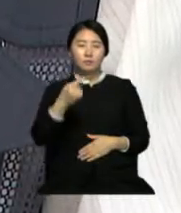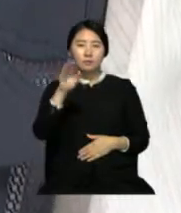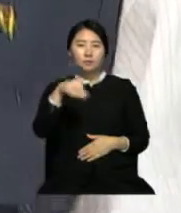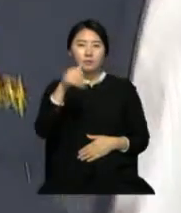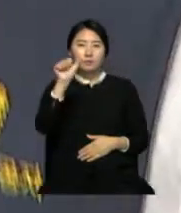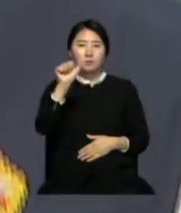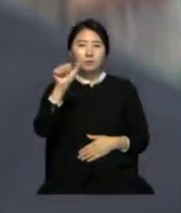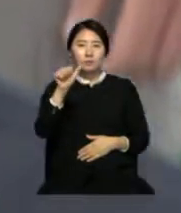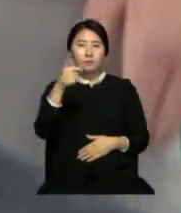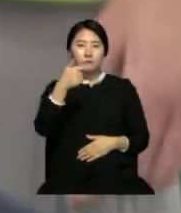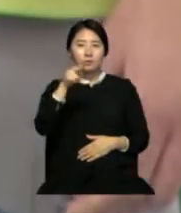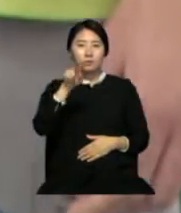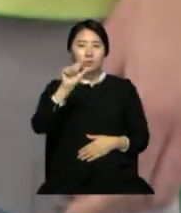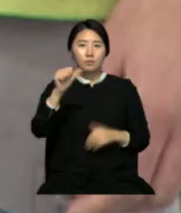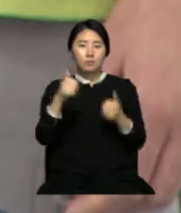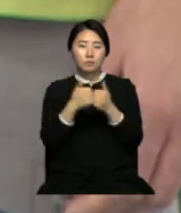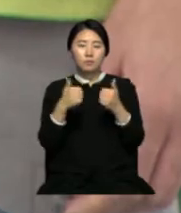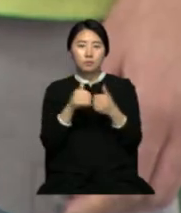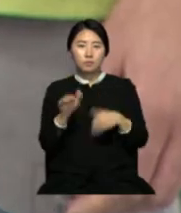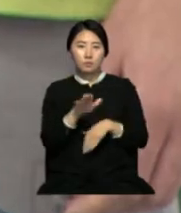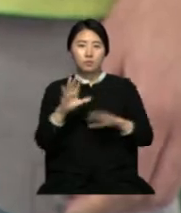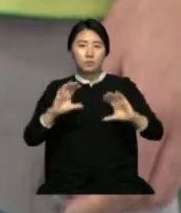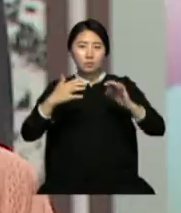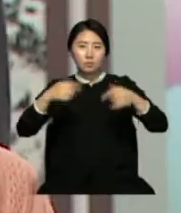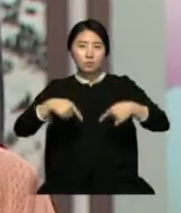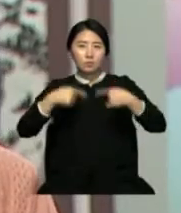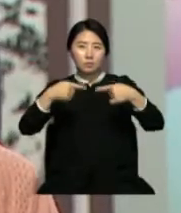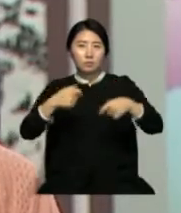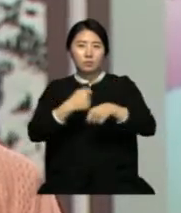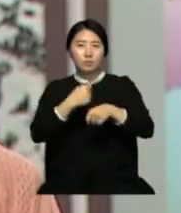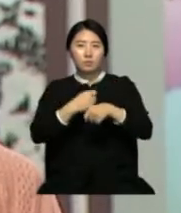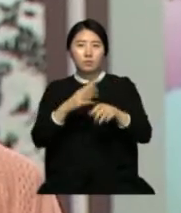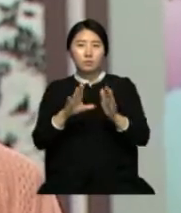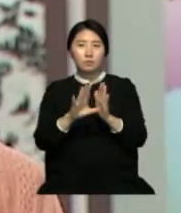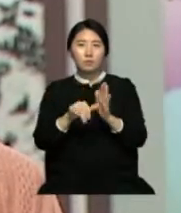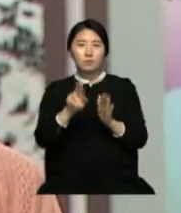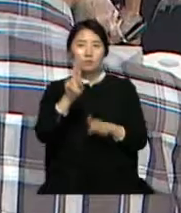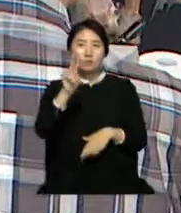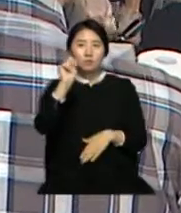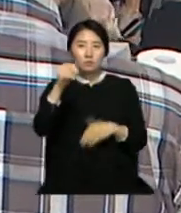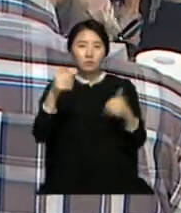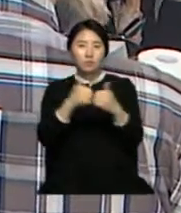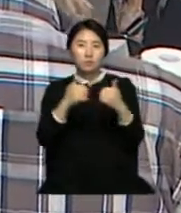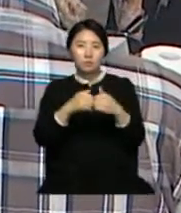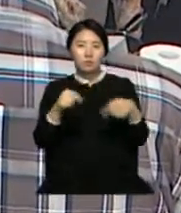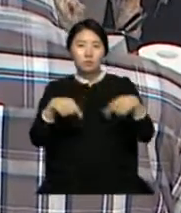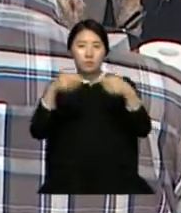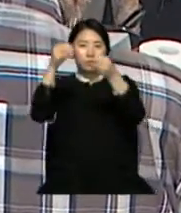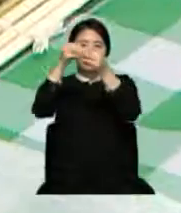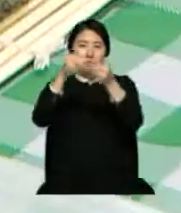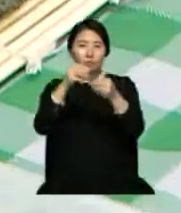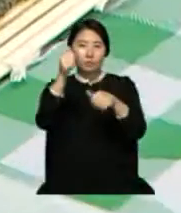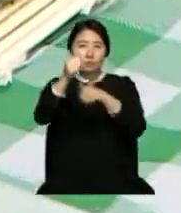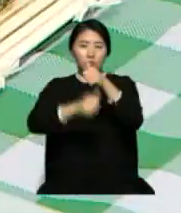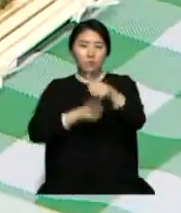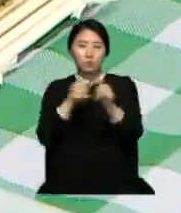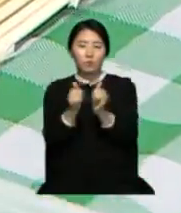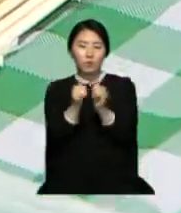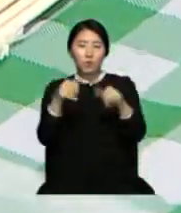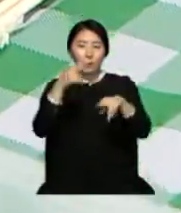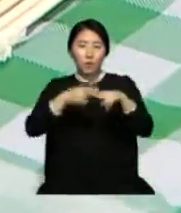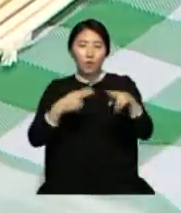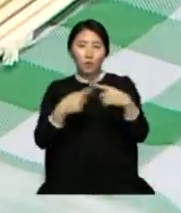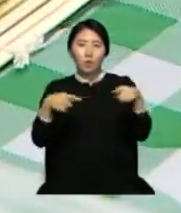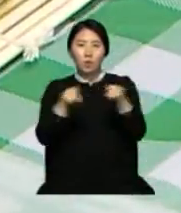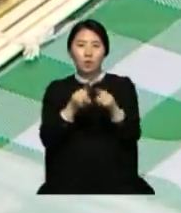1950년 6.25 전쟁에 나섰던 우리나라 참전 유공자와 당시 유엔 참전국 후손들이 한자리에 모였습니다. 요리를